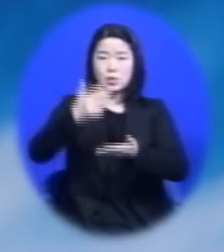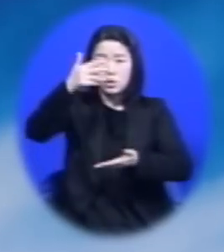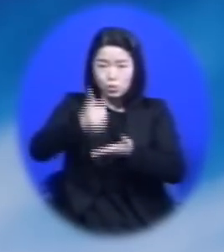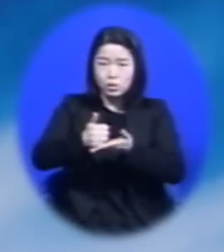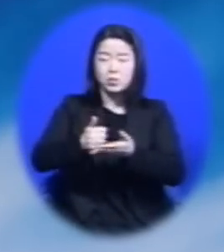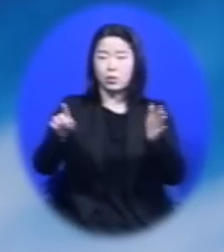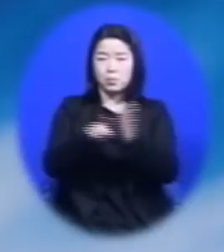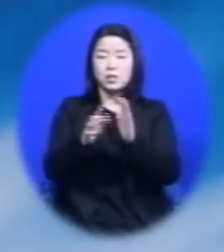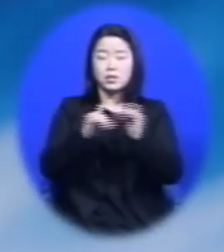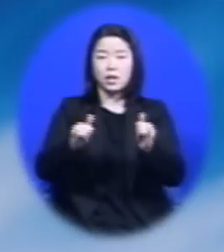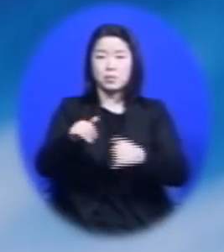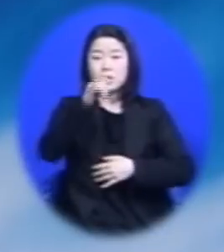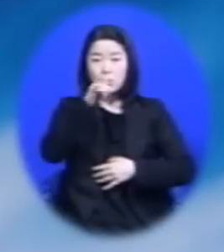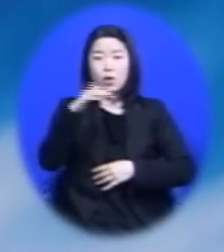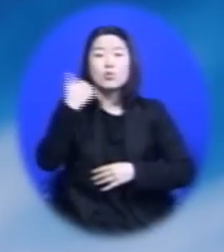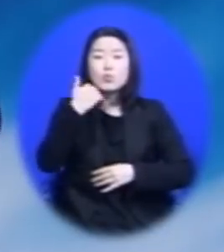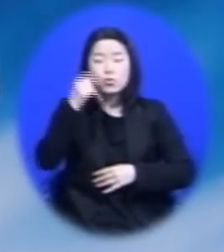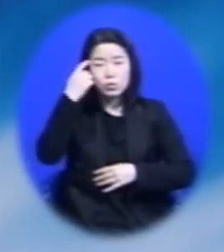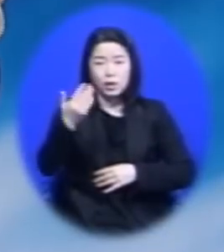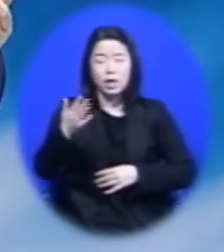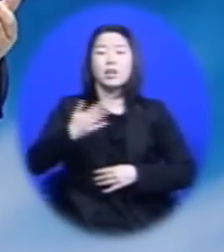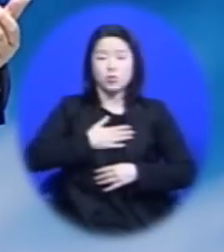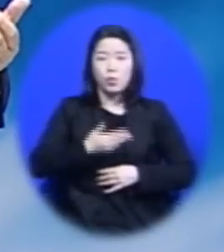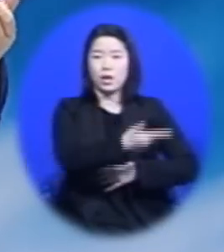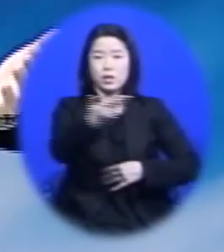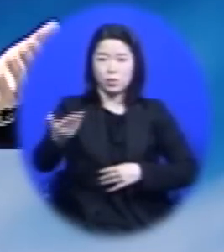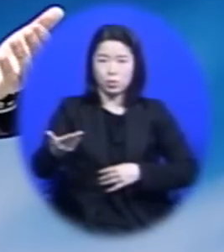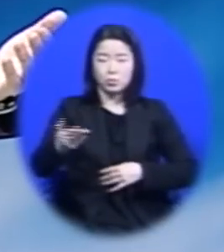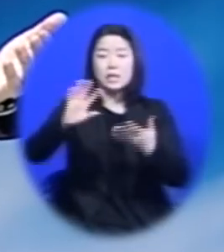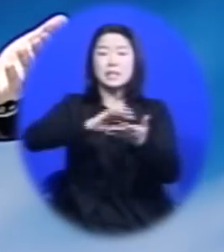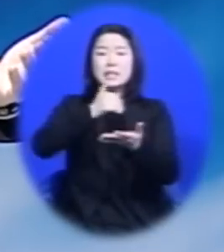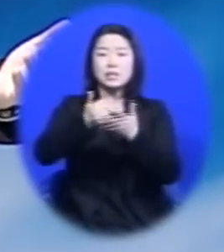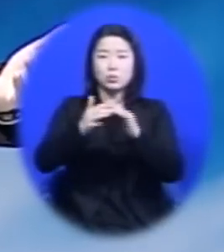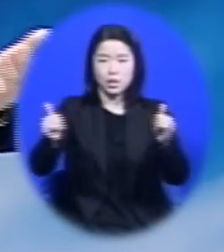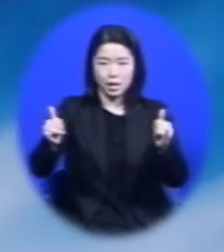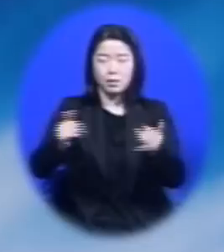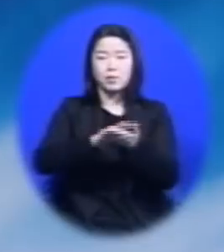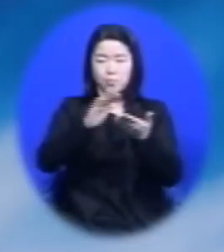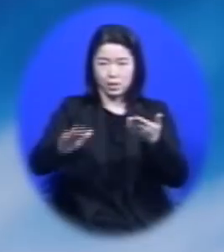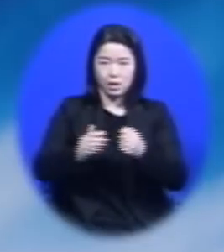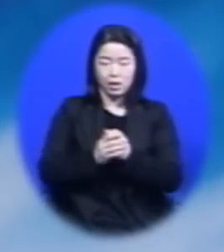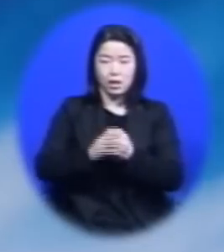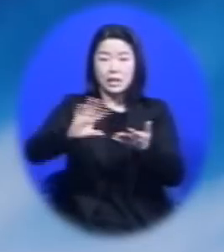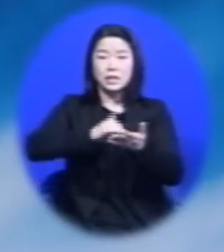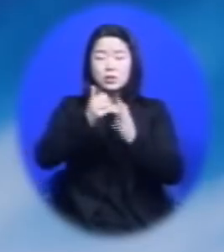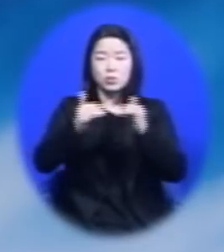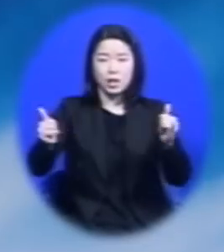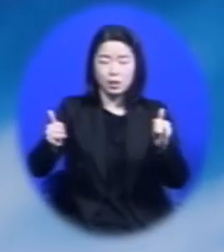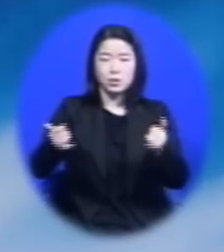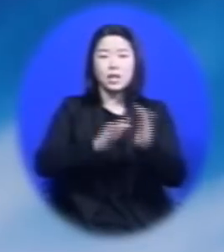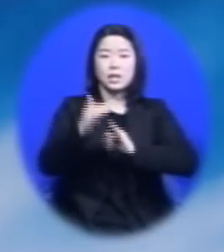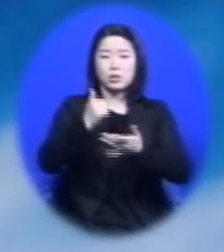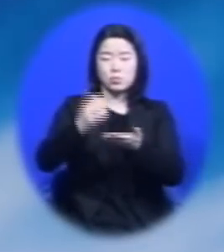사람들이 있습니다 누구지요 저와 여러분 그리스도인들입니다 그리스도인들은 예수님이 주님이고